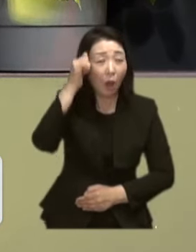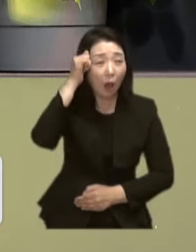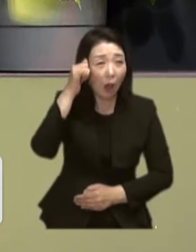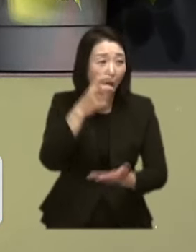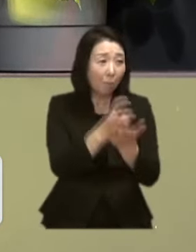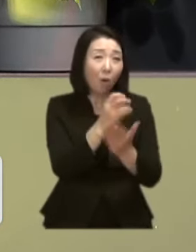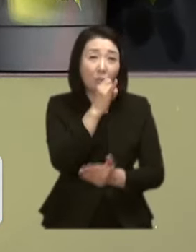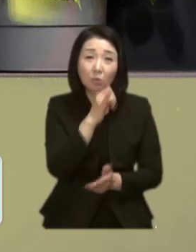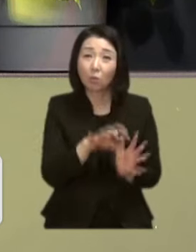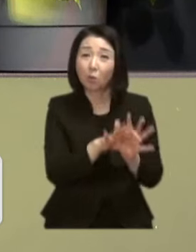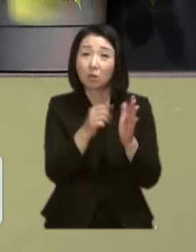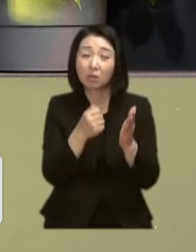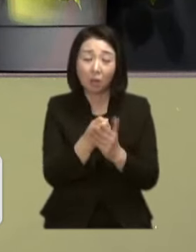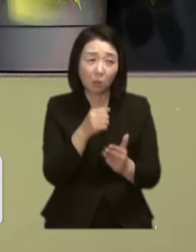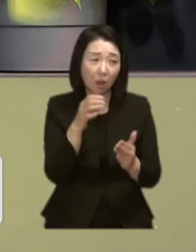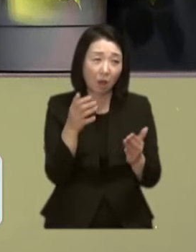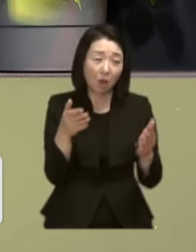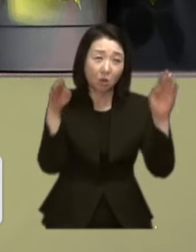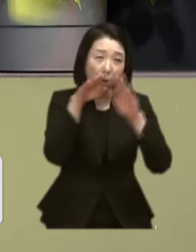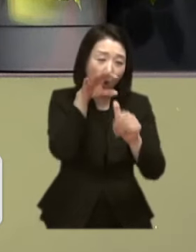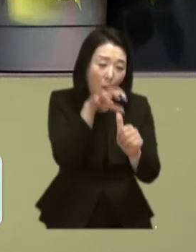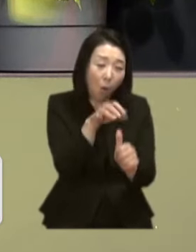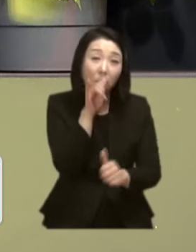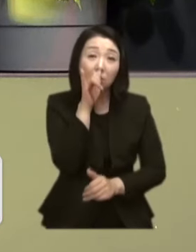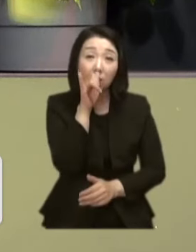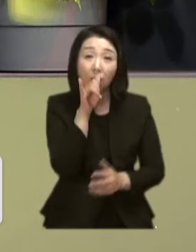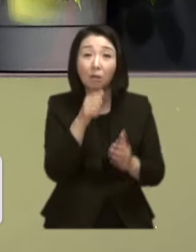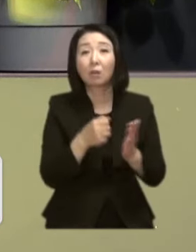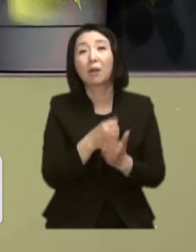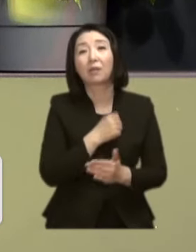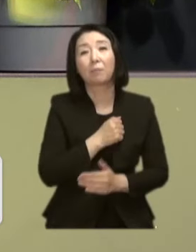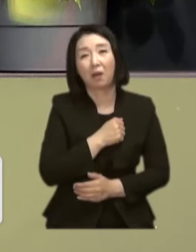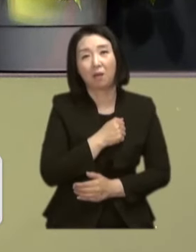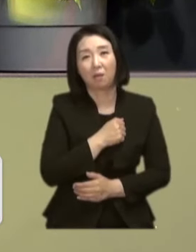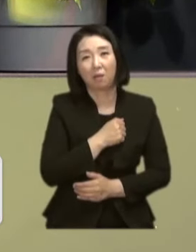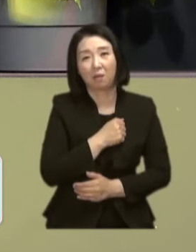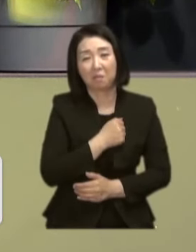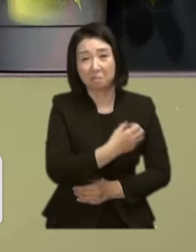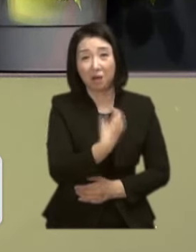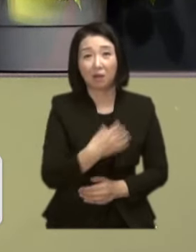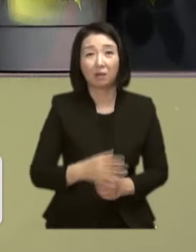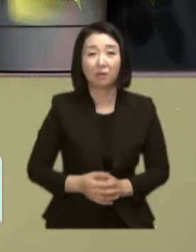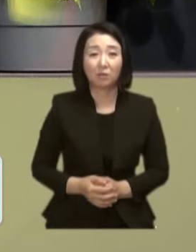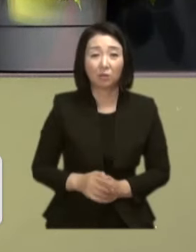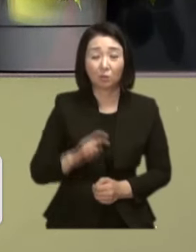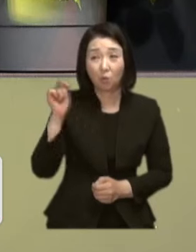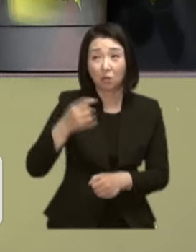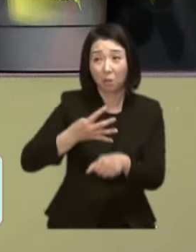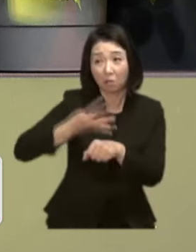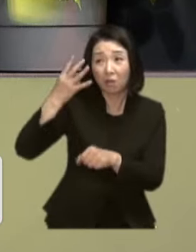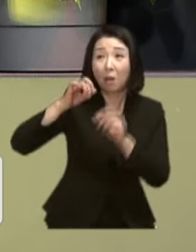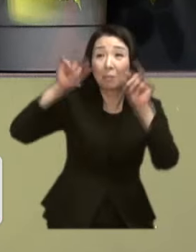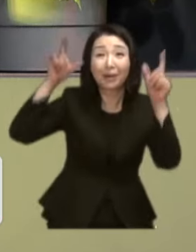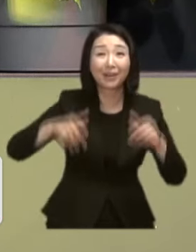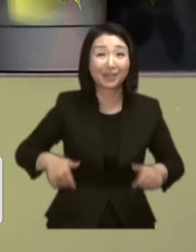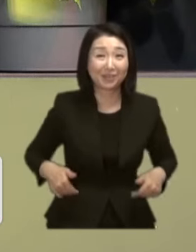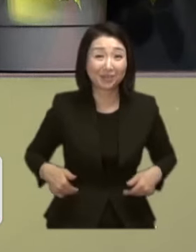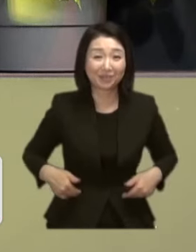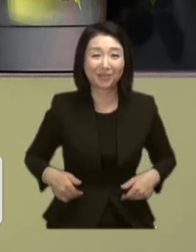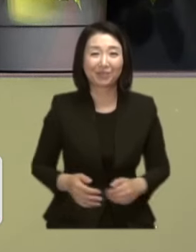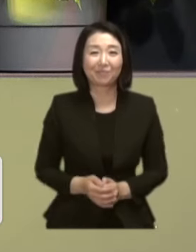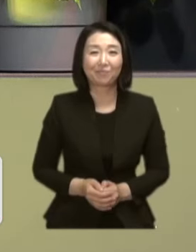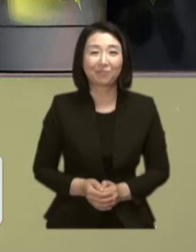또 코로나 때문에 더 공간 안에 갇혀 있다 보니까 꼼짝을 못 하니까요. 거기다 뭐 새벽 4시만 되면 일어나야죠.